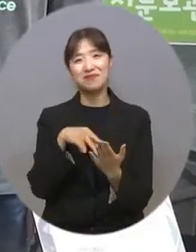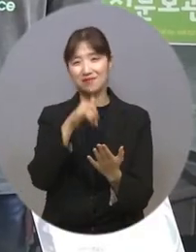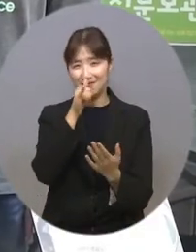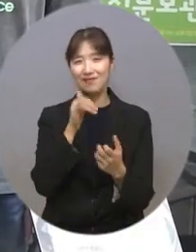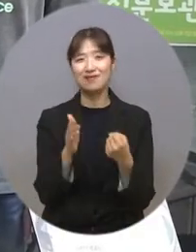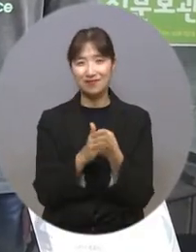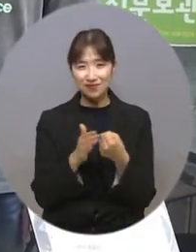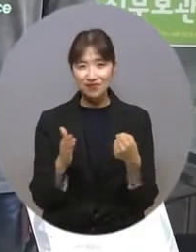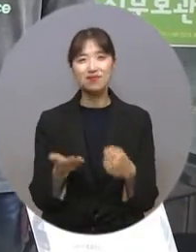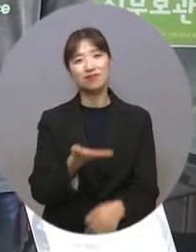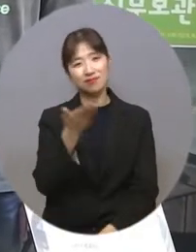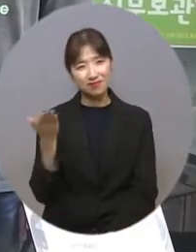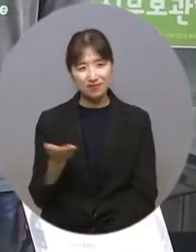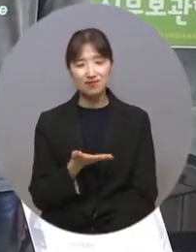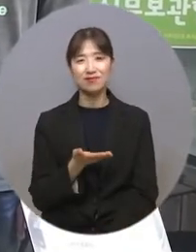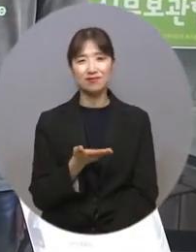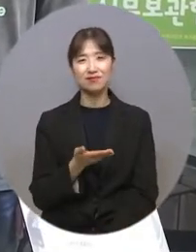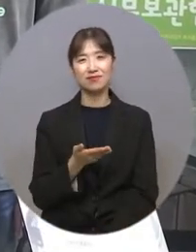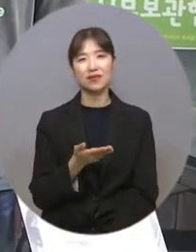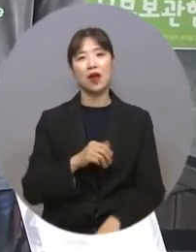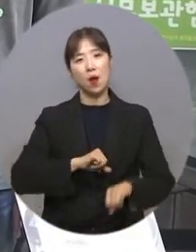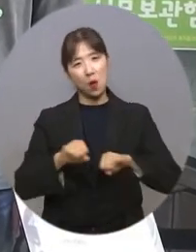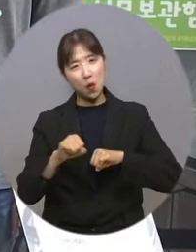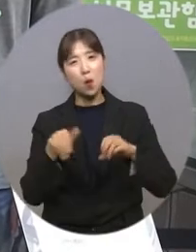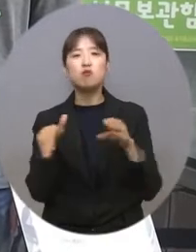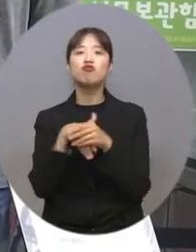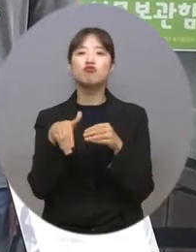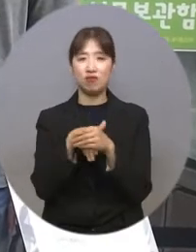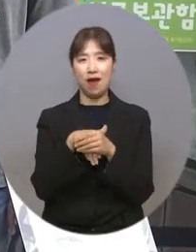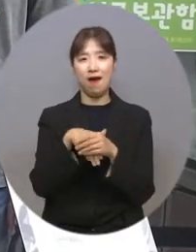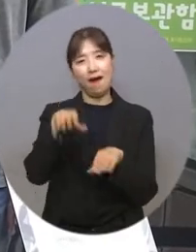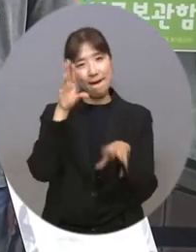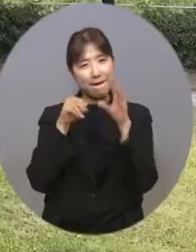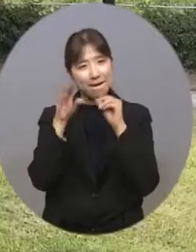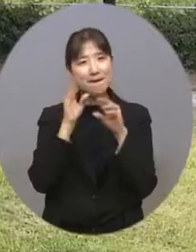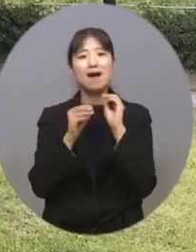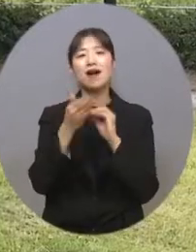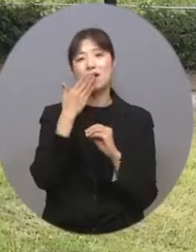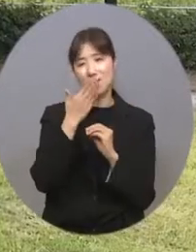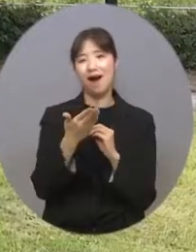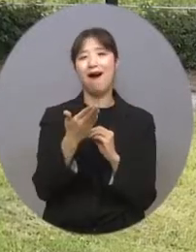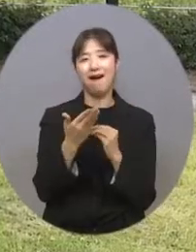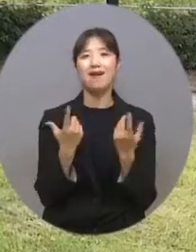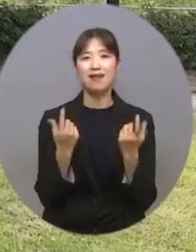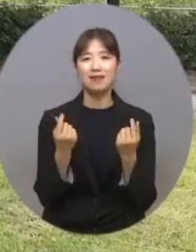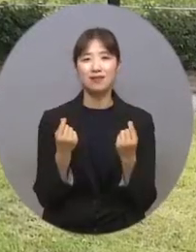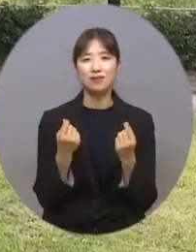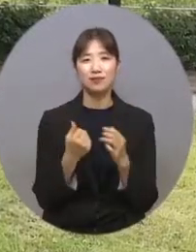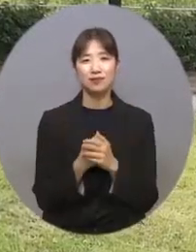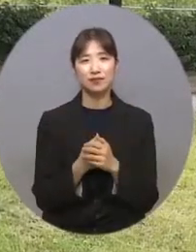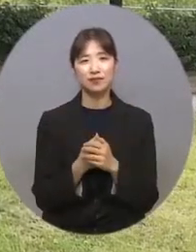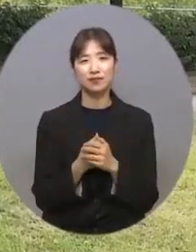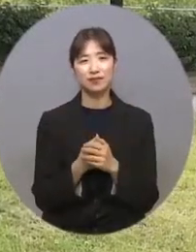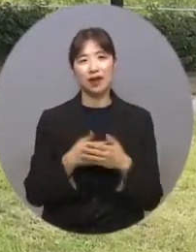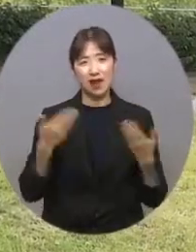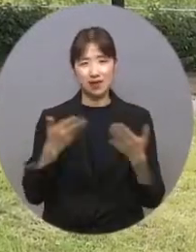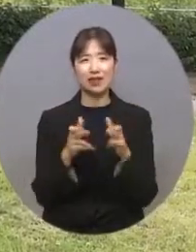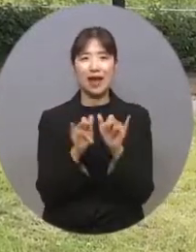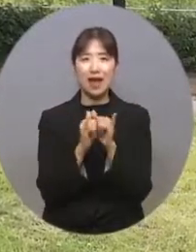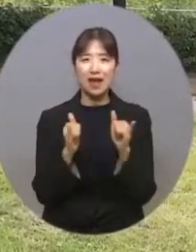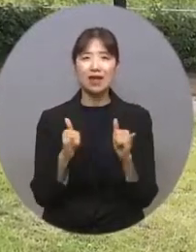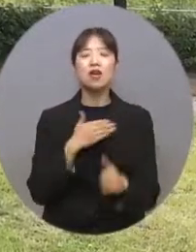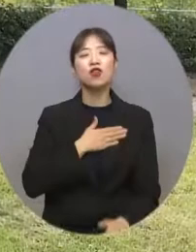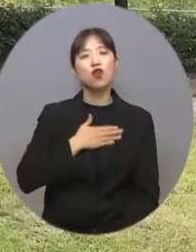그래서 그런 부분들을 통해서 다양한 문화를 접할 수 있는 시간을 가질 수 있고요. 근로장애인들의